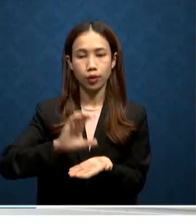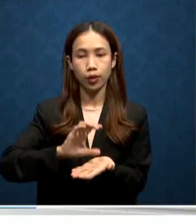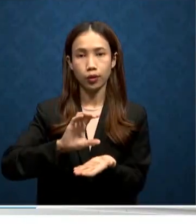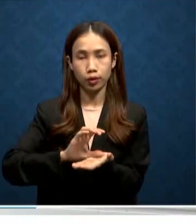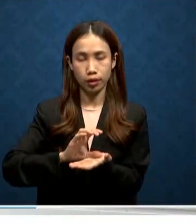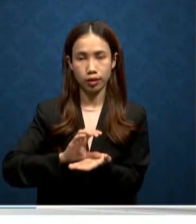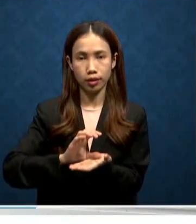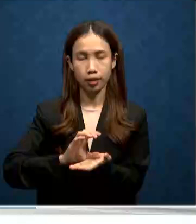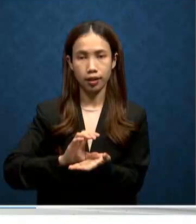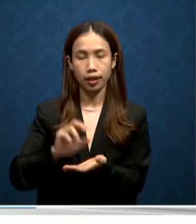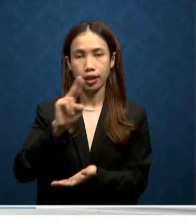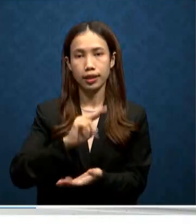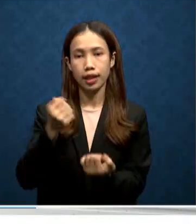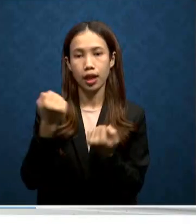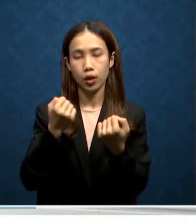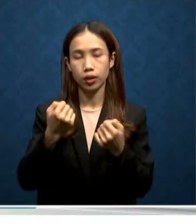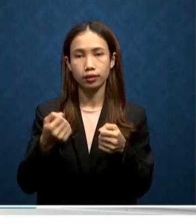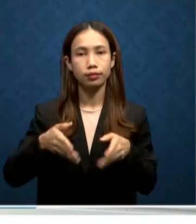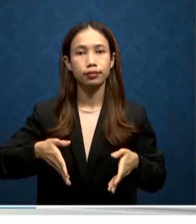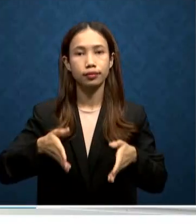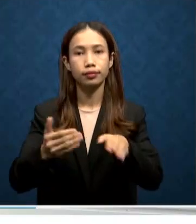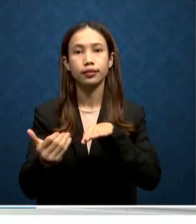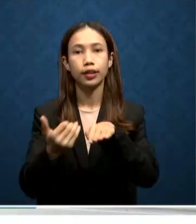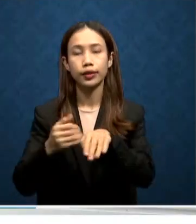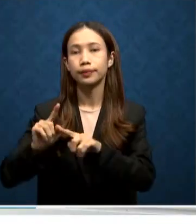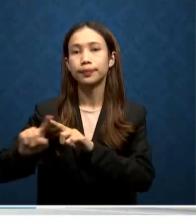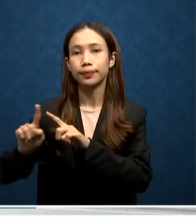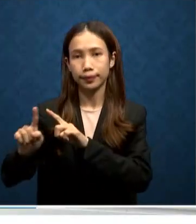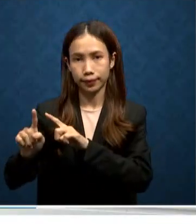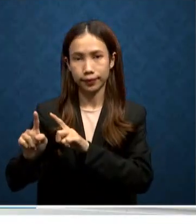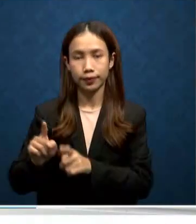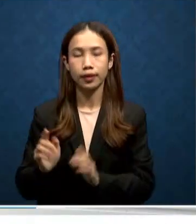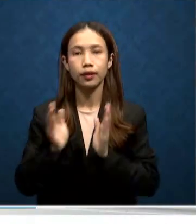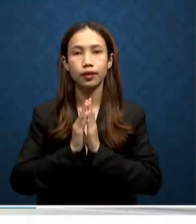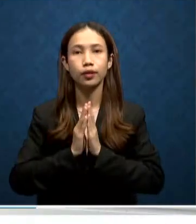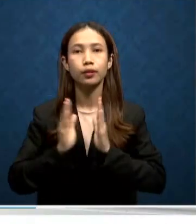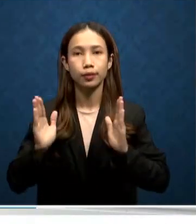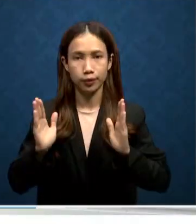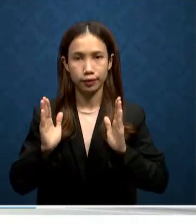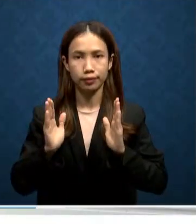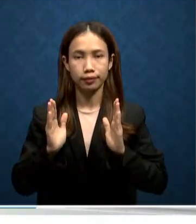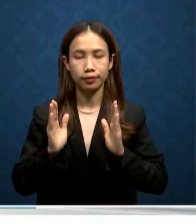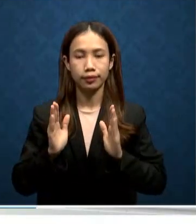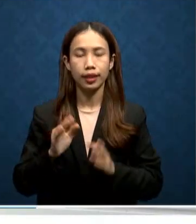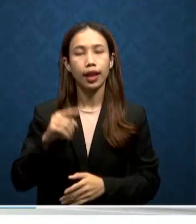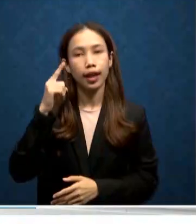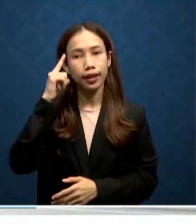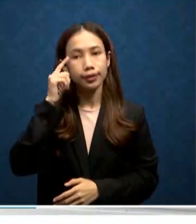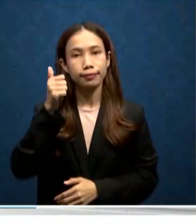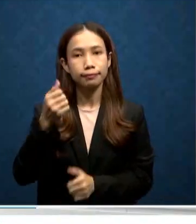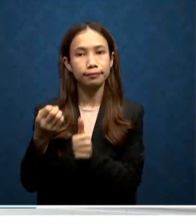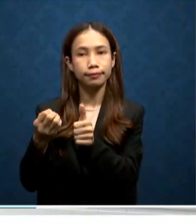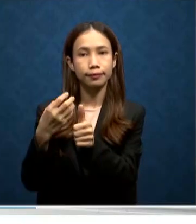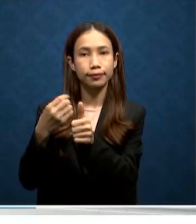ภัยในการใช้รถใช้ถนนนะครับก็ขอขอบคุณในความปรารถนาดี